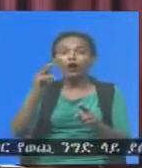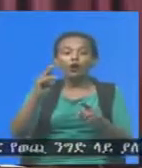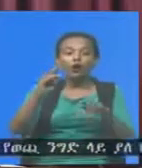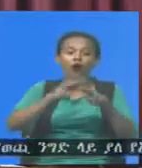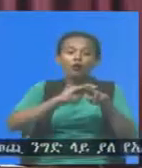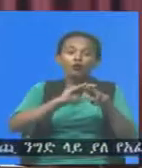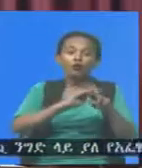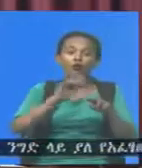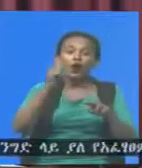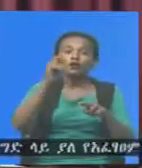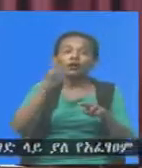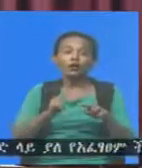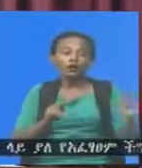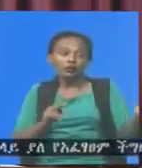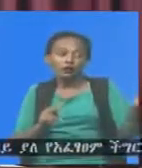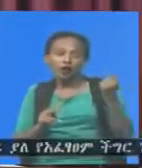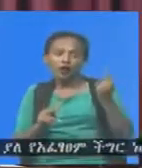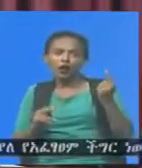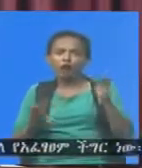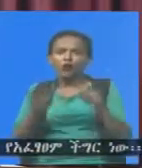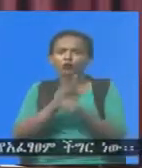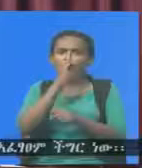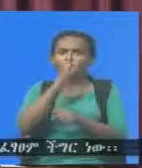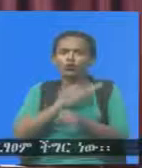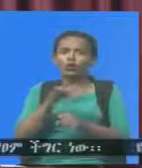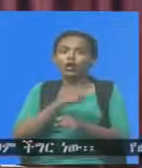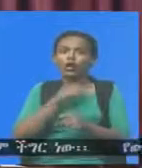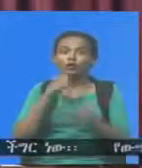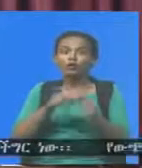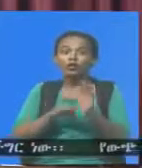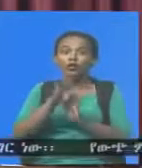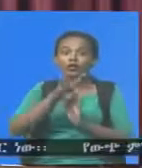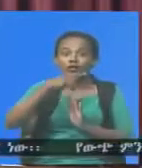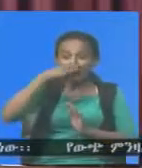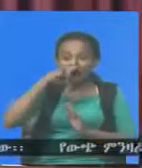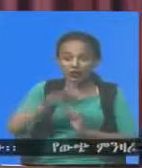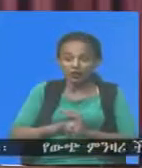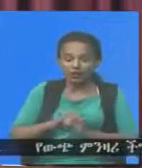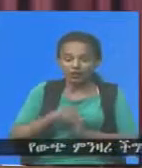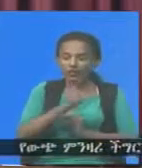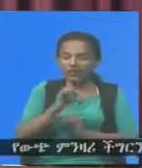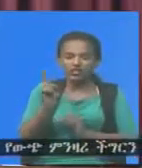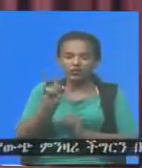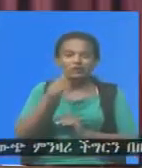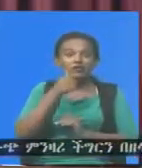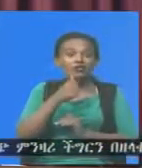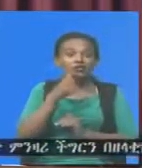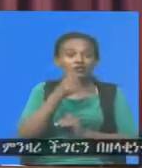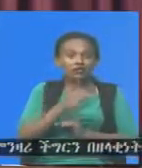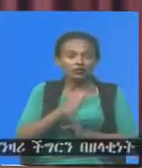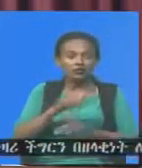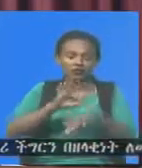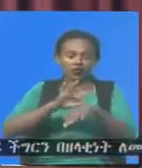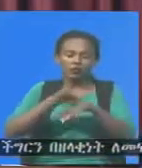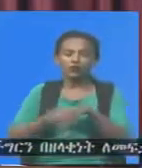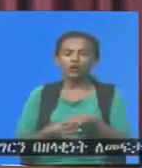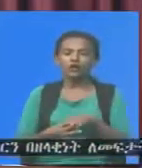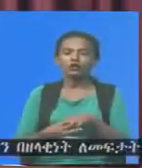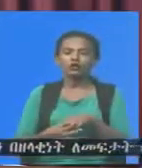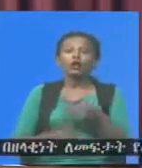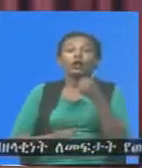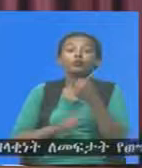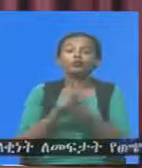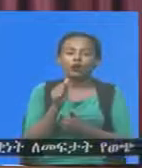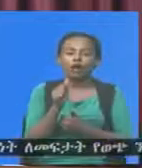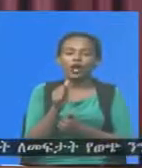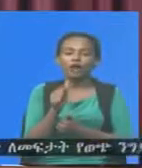የመጣ ሰው አይደለም ሙሉ ሰው ያልሆነ ታዳጊ ህፃን፣ ህፃን ብቻ አይደለም ሴት እናጎሳቁላለን።